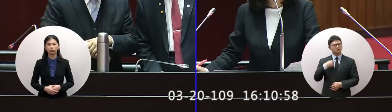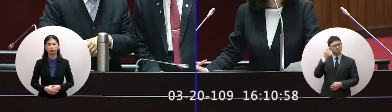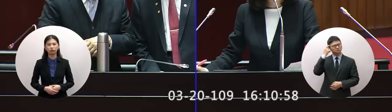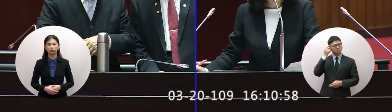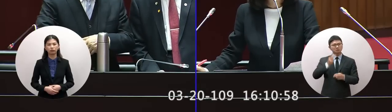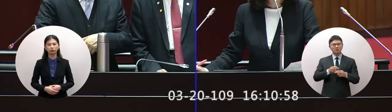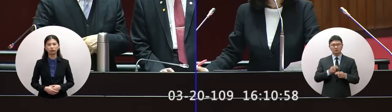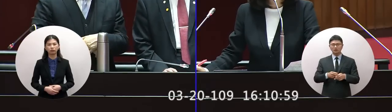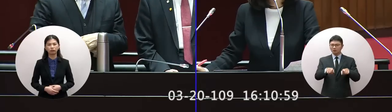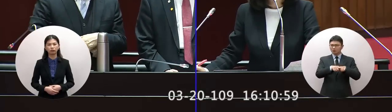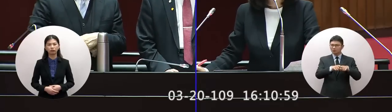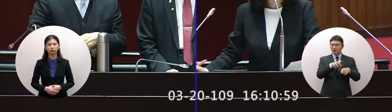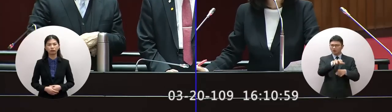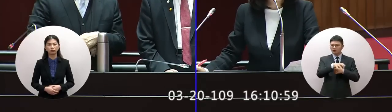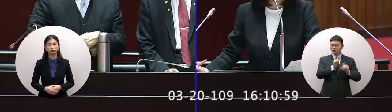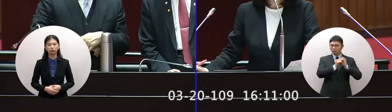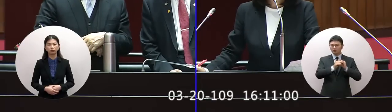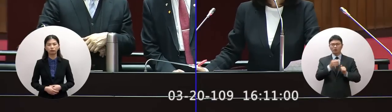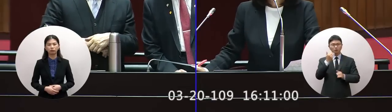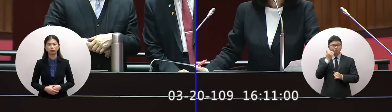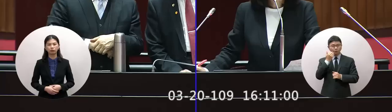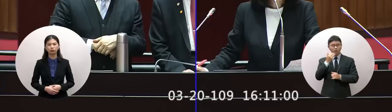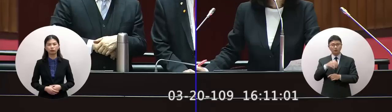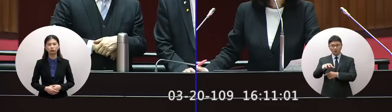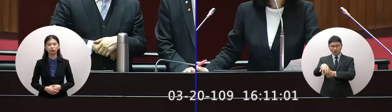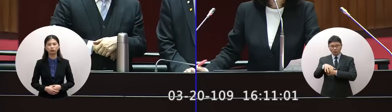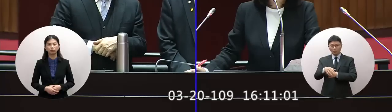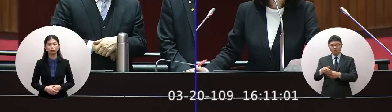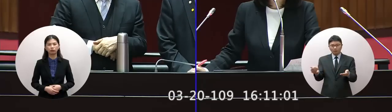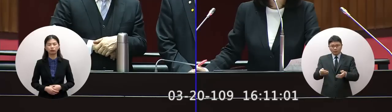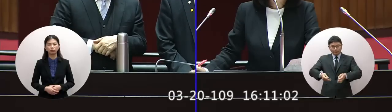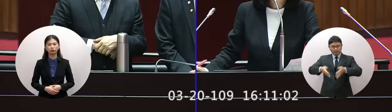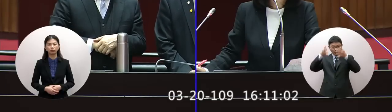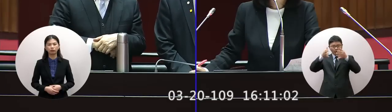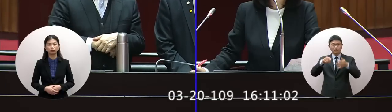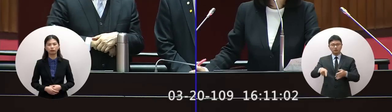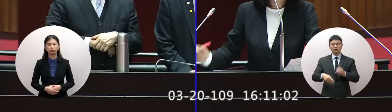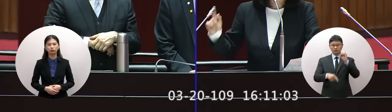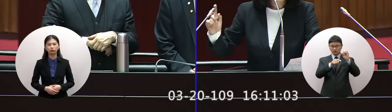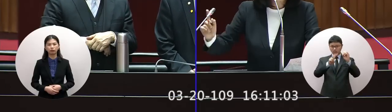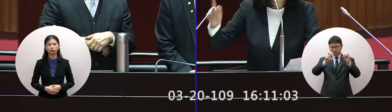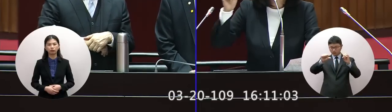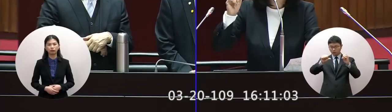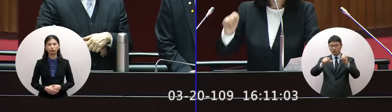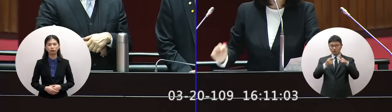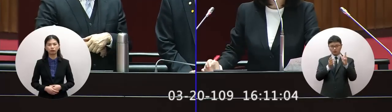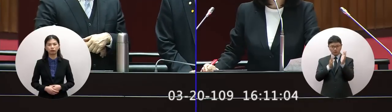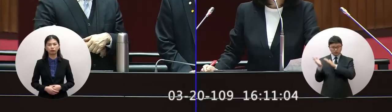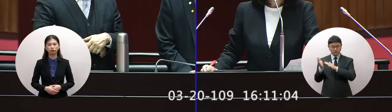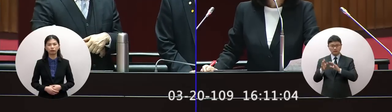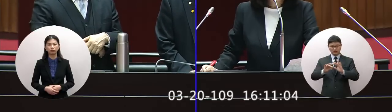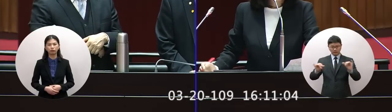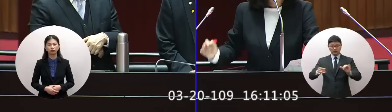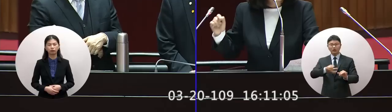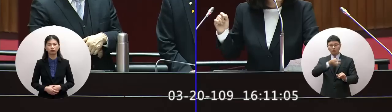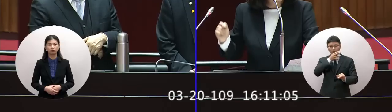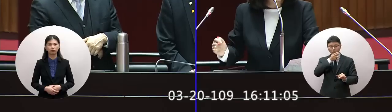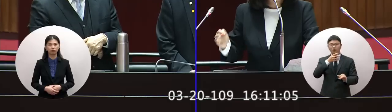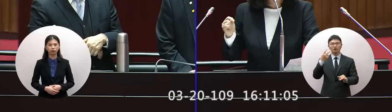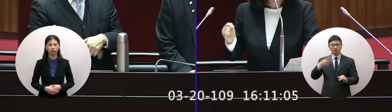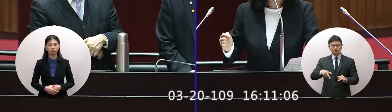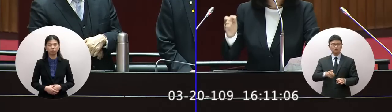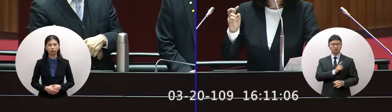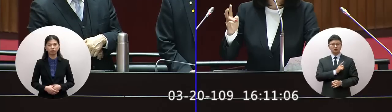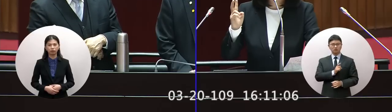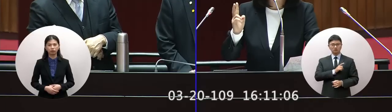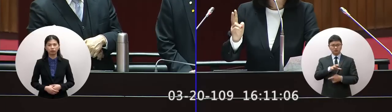知道，一般的农民他要盖农舍，他必须要有0.25公顷以上的农地，而且他要